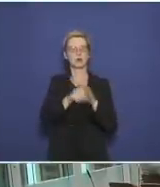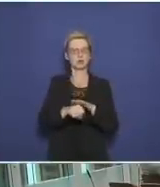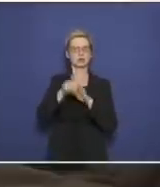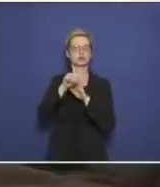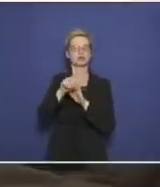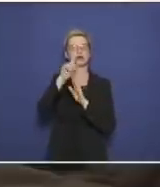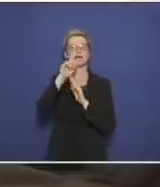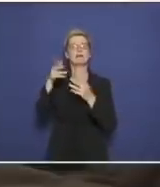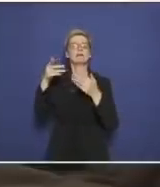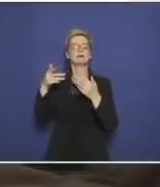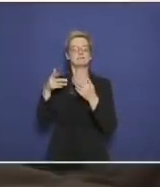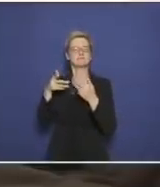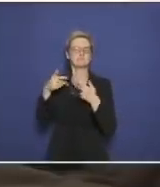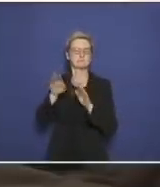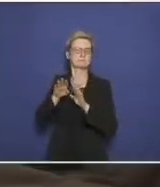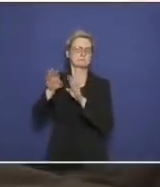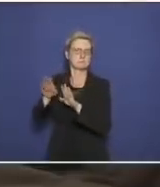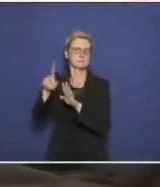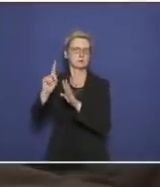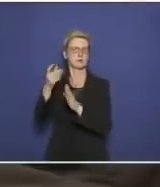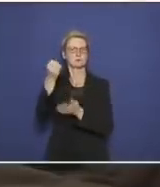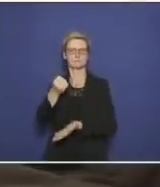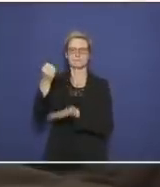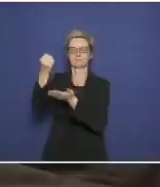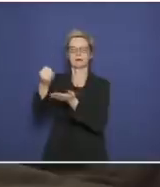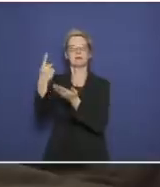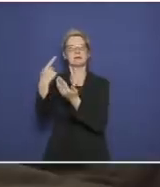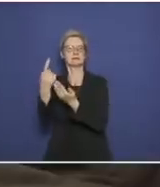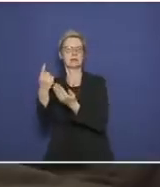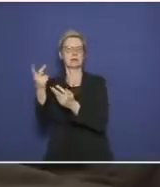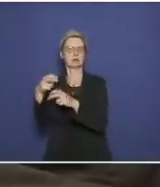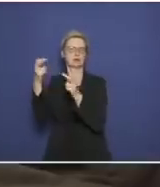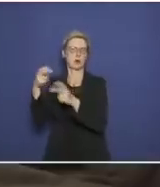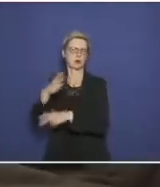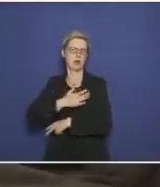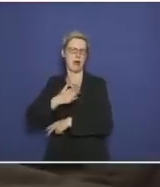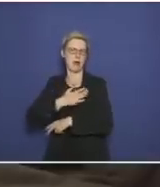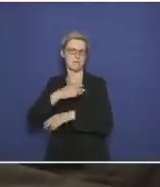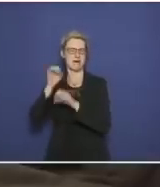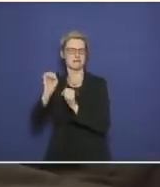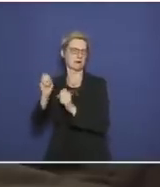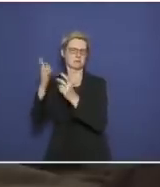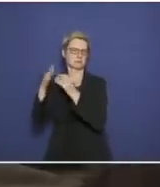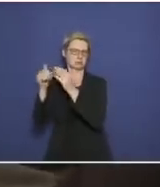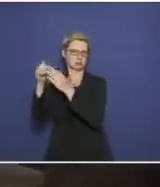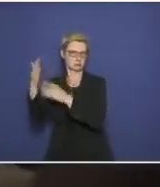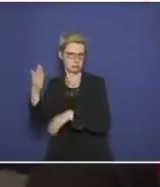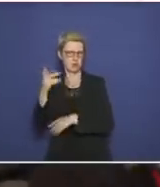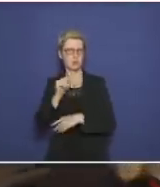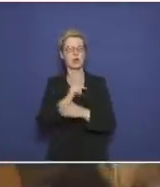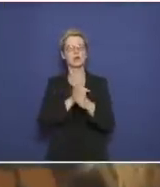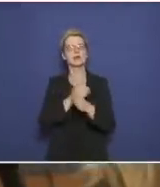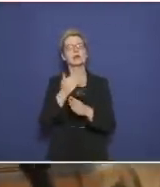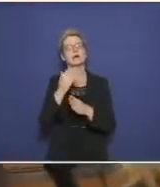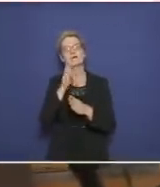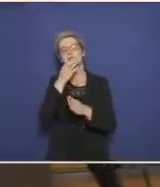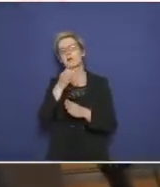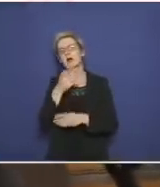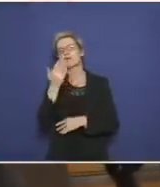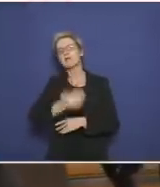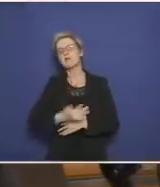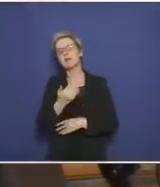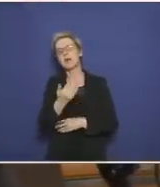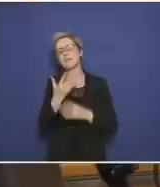Heimat. Haben Sie da vielleicht Zahlen mit, wie viele Rückkehrer haben finanzielle Unterstützung und in welcher Höhe bekommen? Es gibt